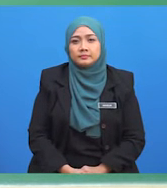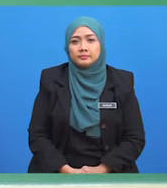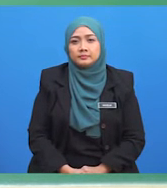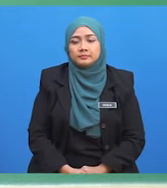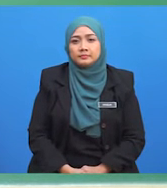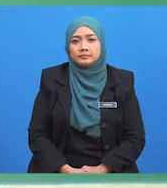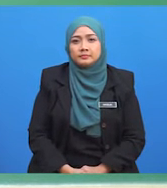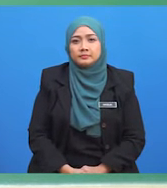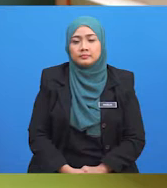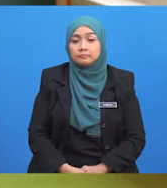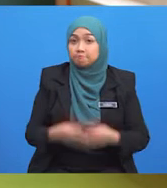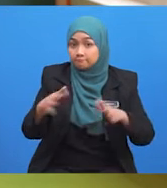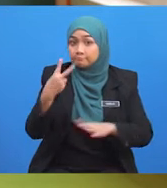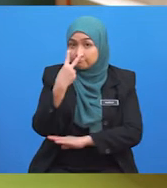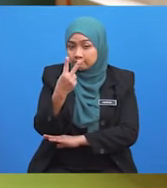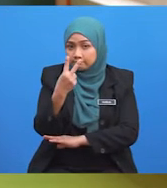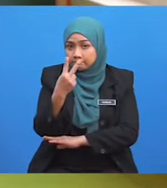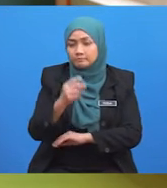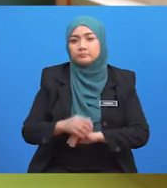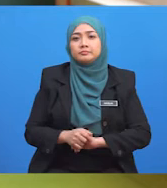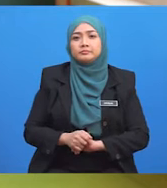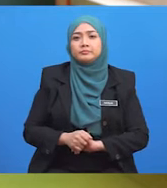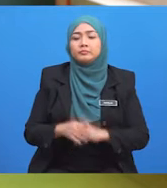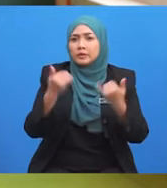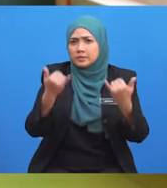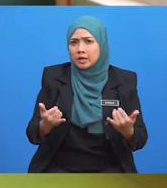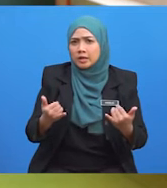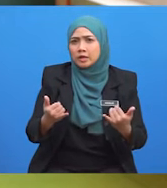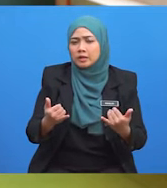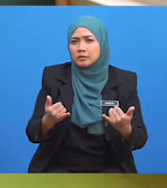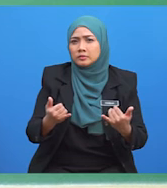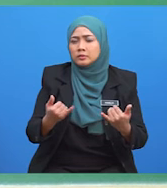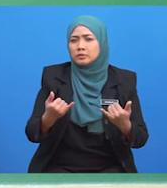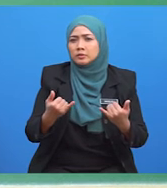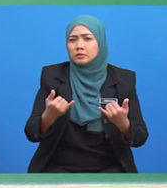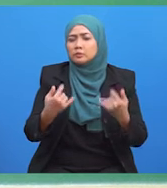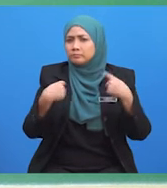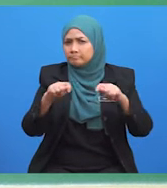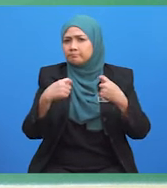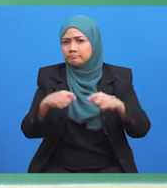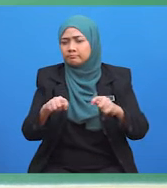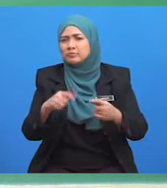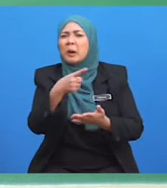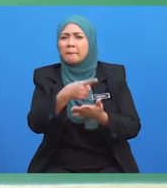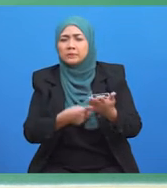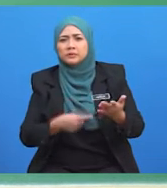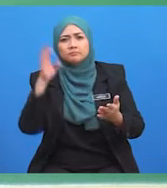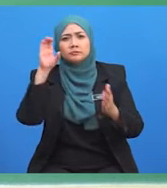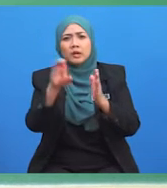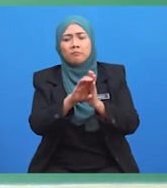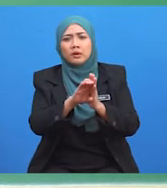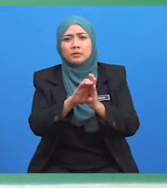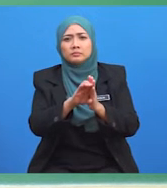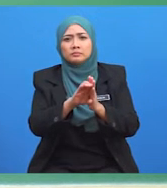Dah lihat gambar? Sekarang, murid-murid, boleh tak teka gambar-gambar ini diambil di